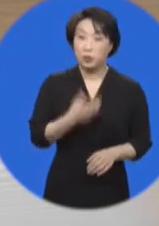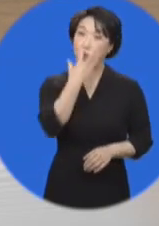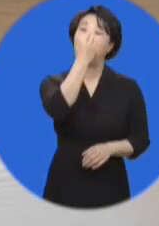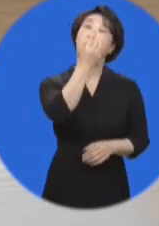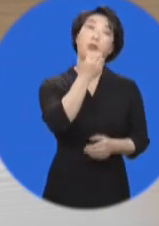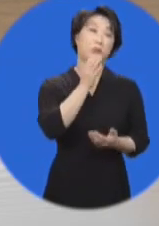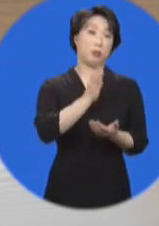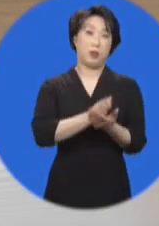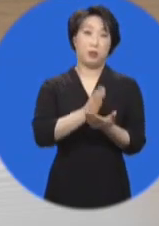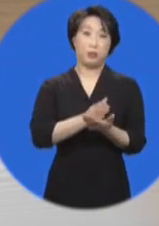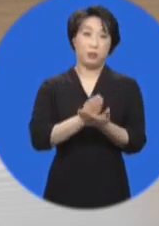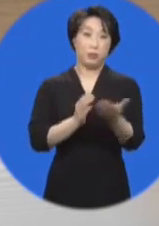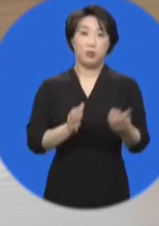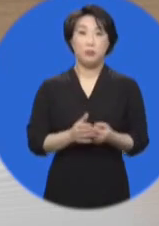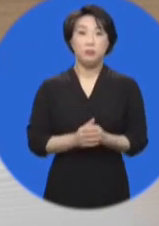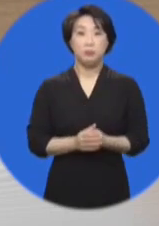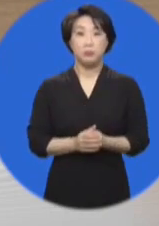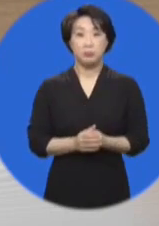말고